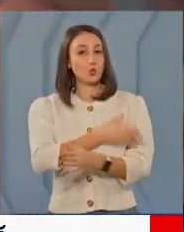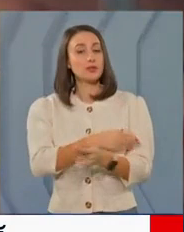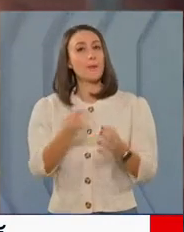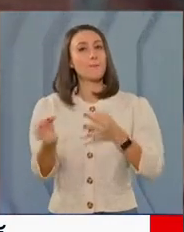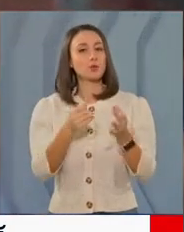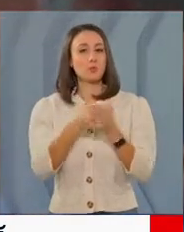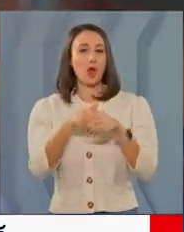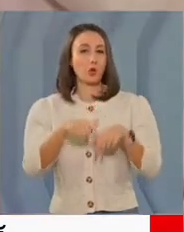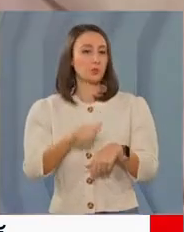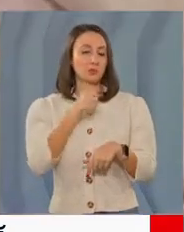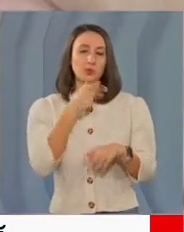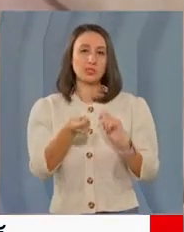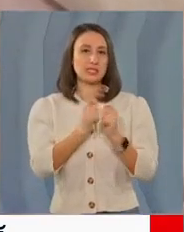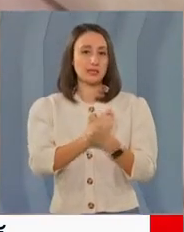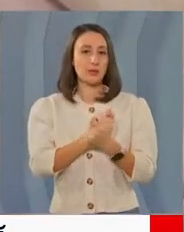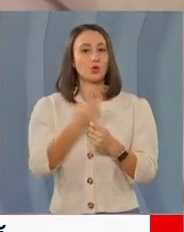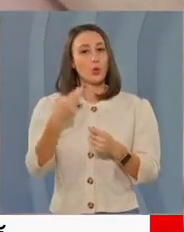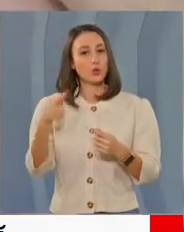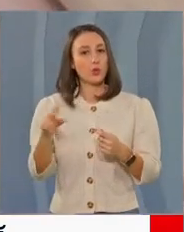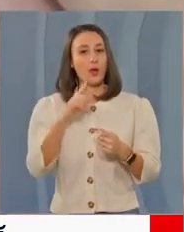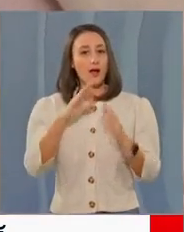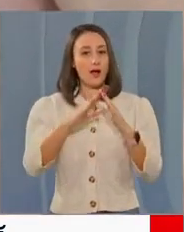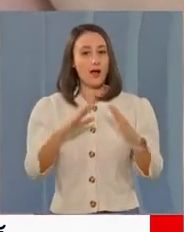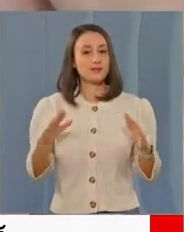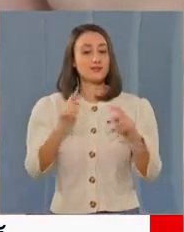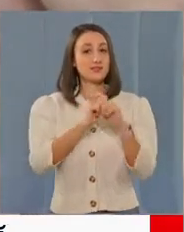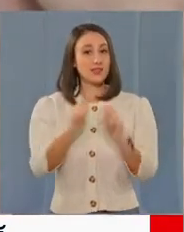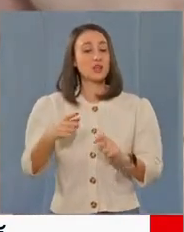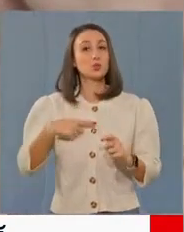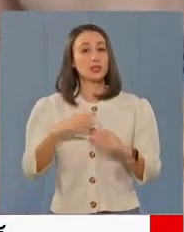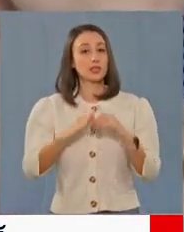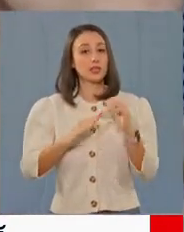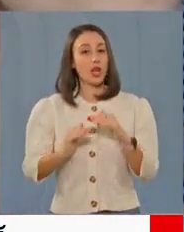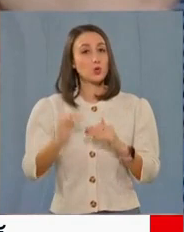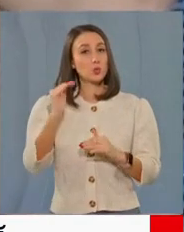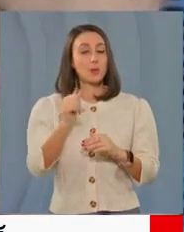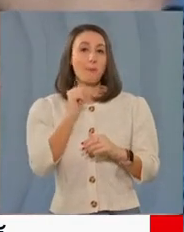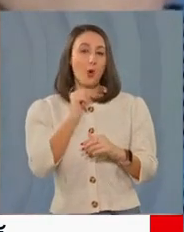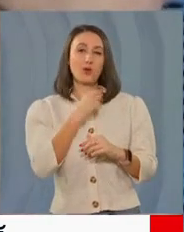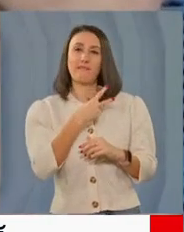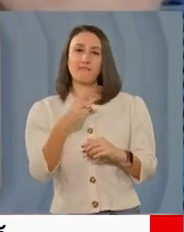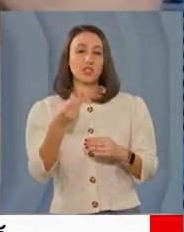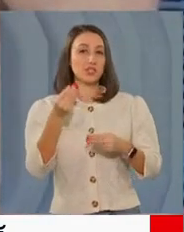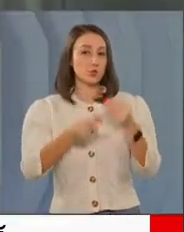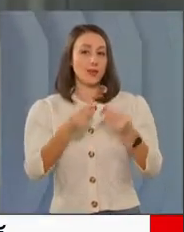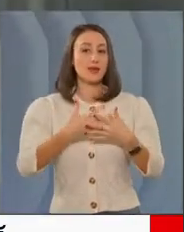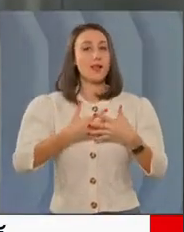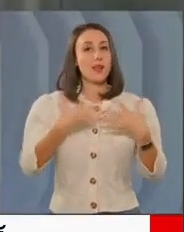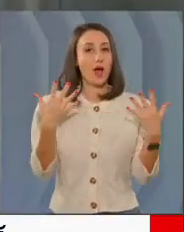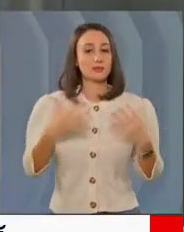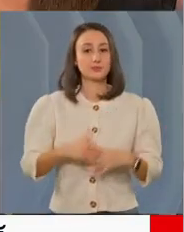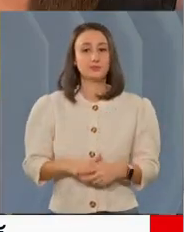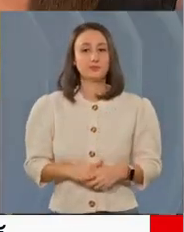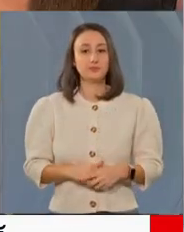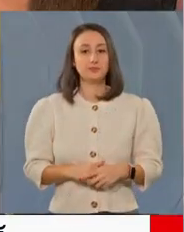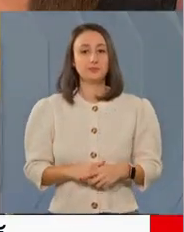măsuri, până acum nimic nu a fost schimbat. În continuare, în gospodăriile din țară sunt crescuți porci, fără însă să existe o situație clară în legătură cu